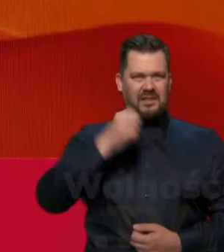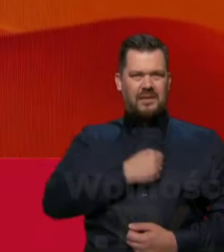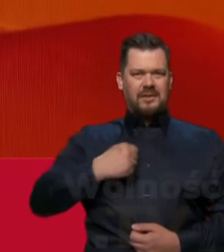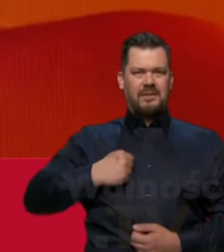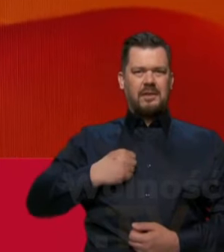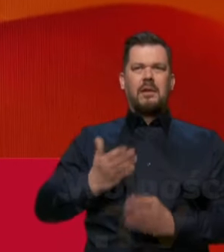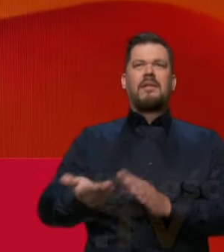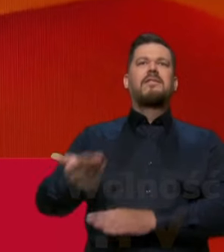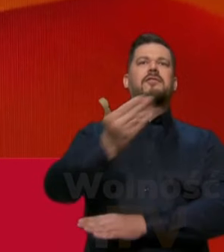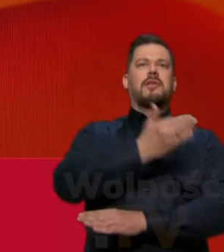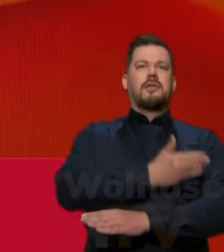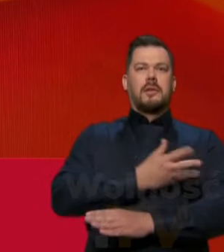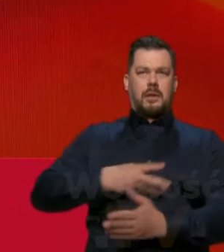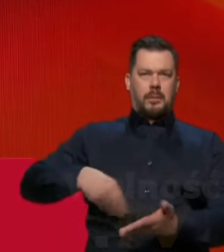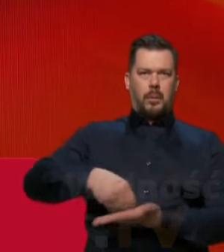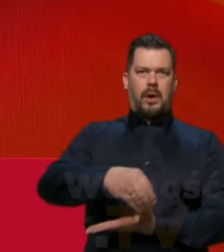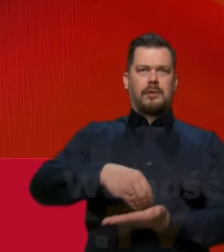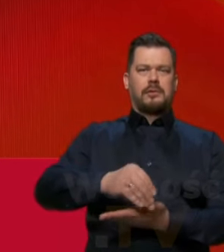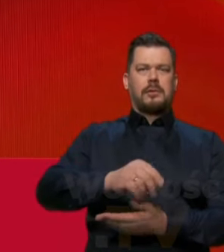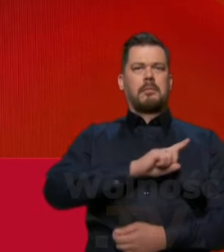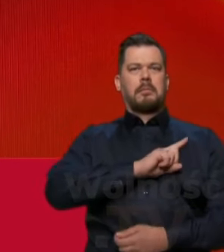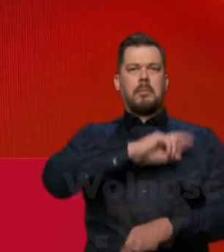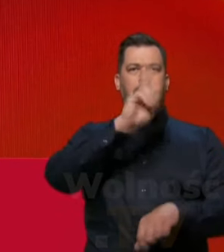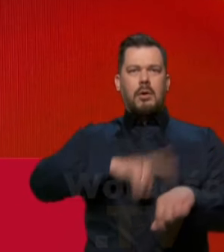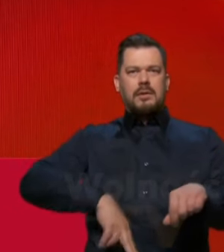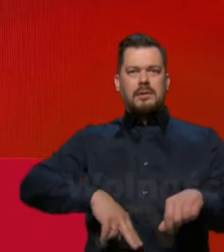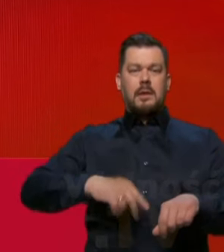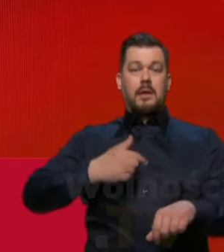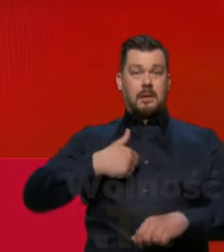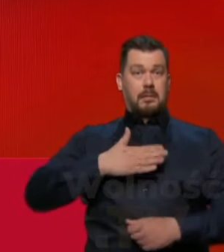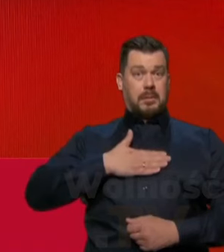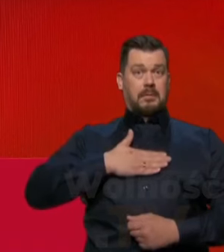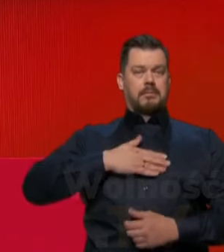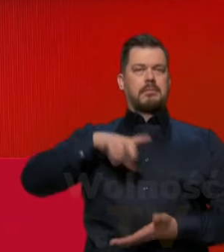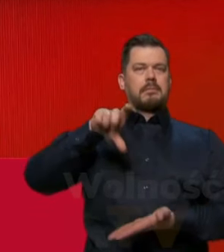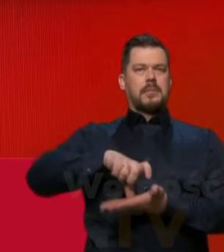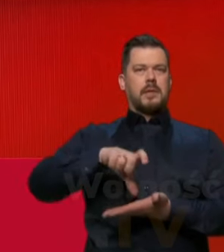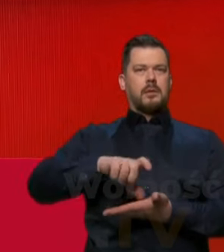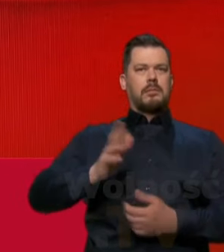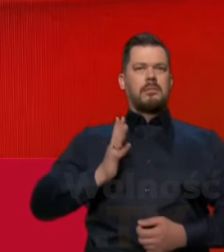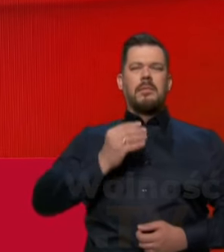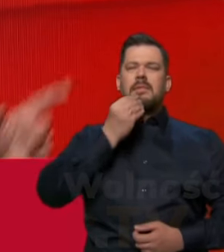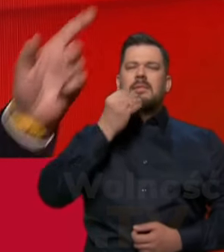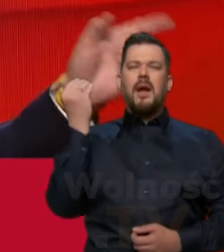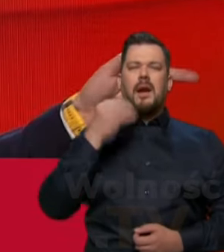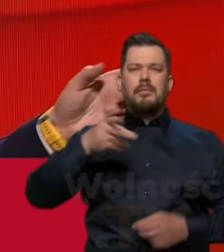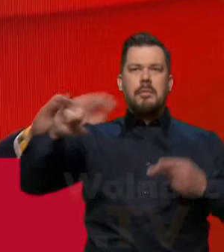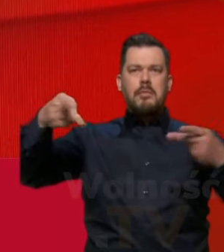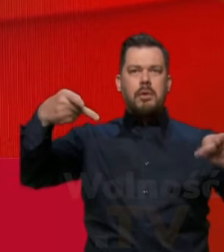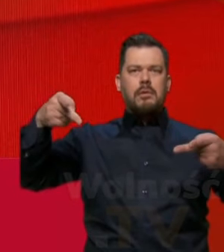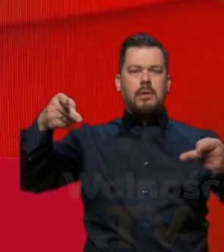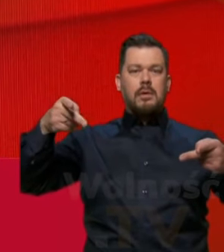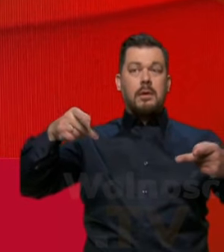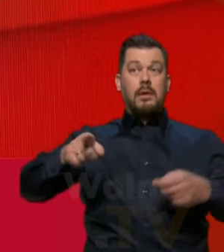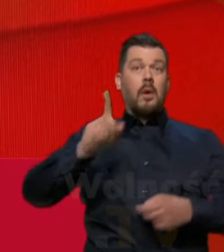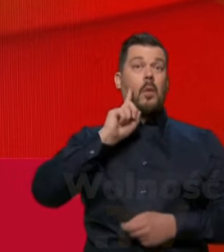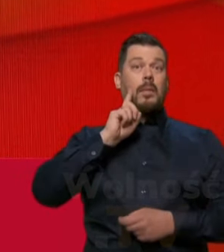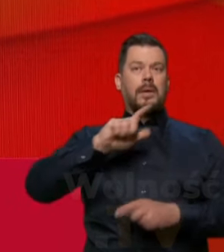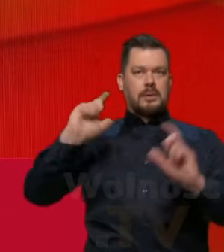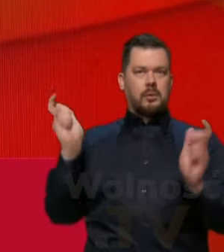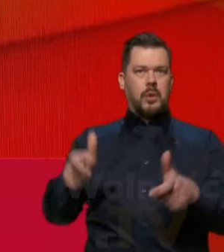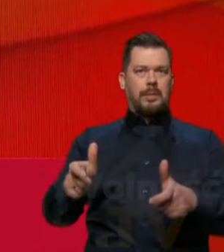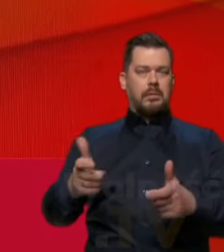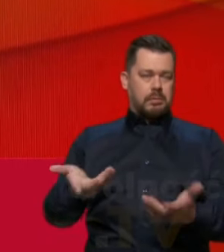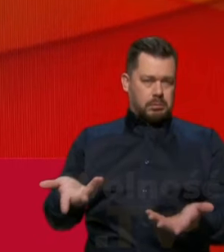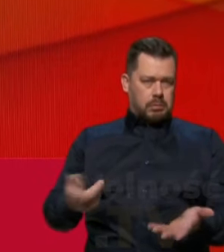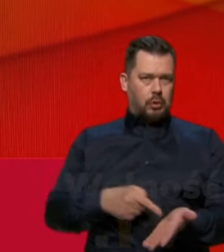już dawno dopłacamy do setek patroli policyjnych. Mamy swoje własne centrum bezpieczeństwa z najlepszym monitoringiem i dlatego ten morderca został złapany.